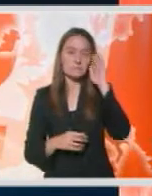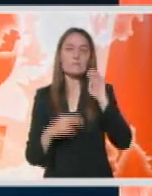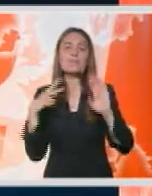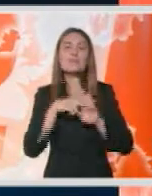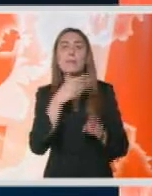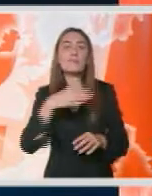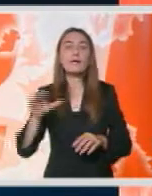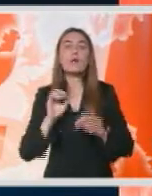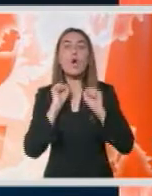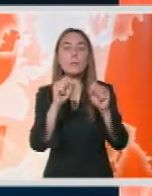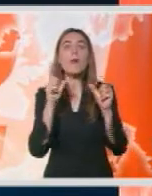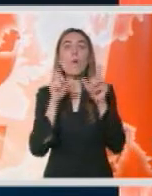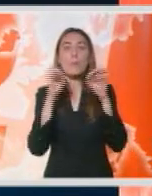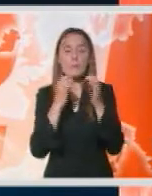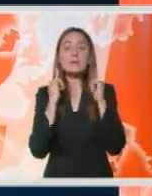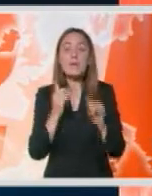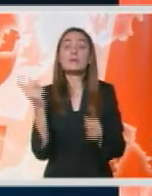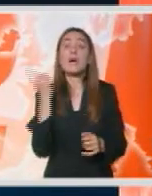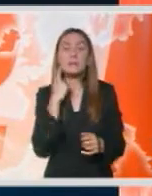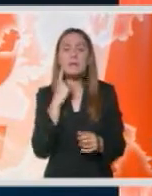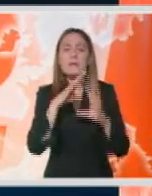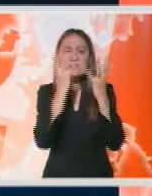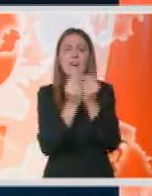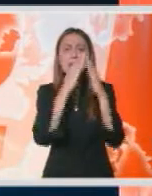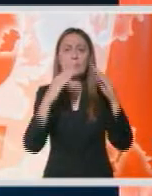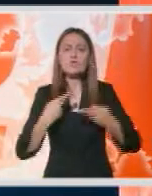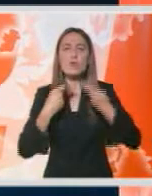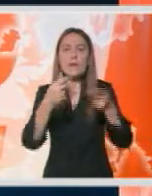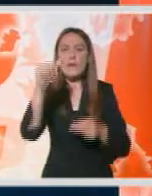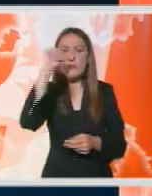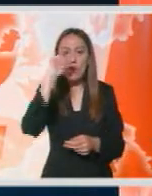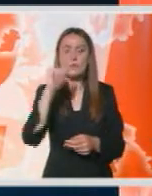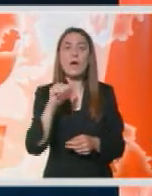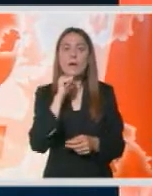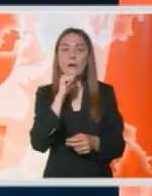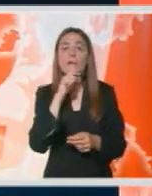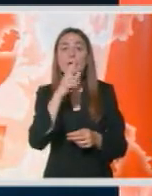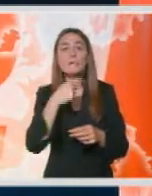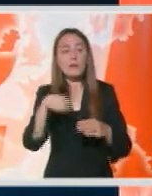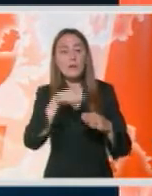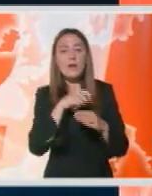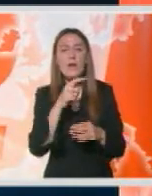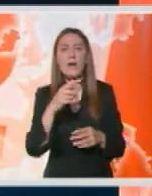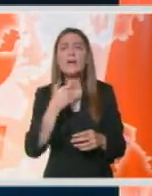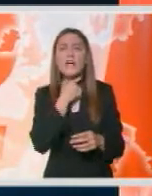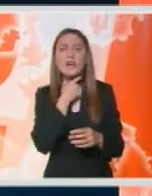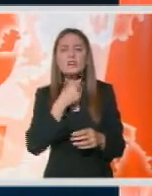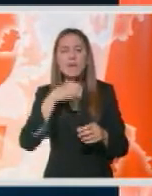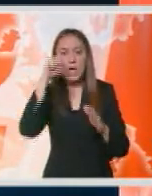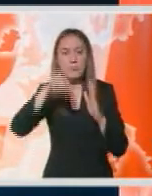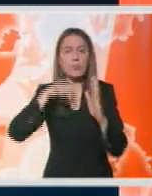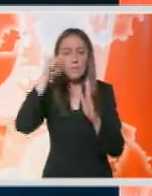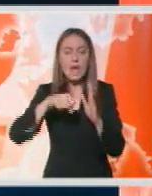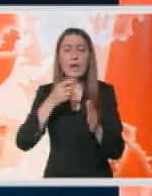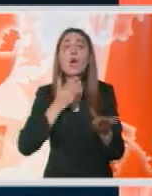za vanrednu odbranu u Ubu za sada nastoji da sva domaćinstva snabde vodom za piće i da dezinfikuje zagađene bunare, a u slučaju